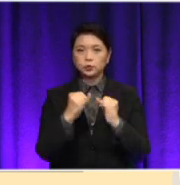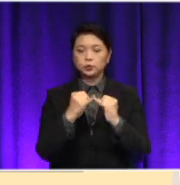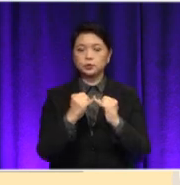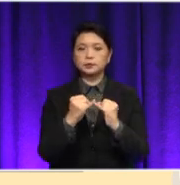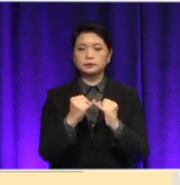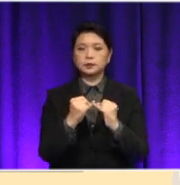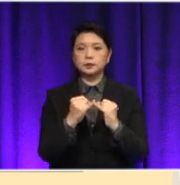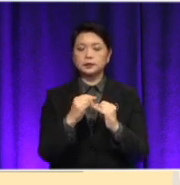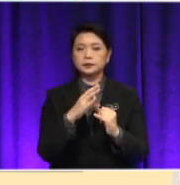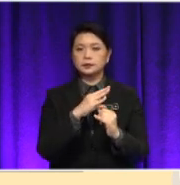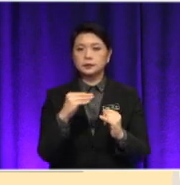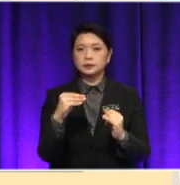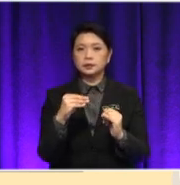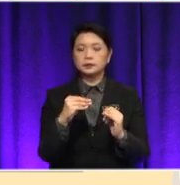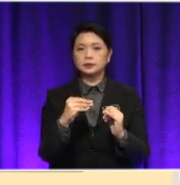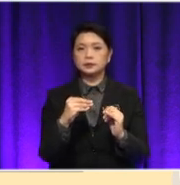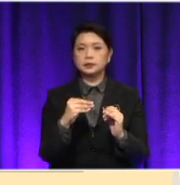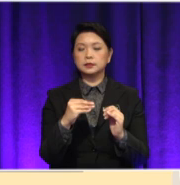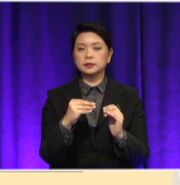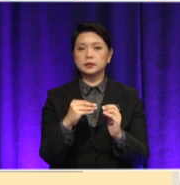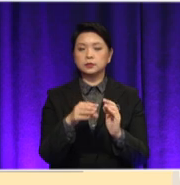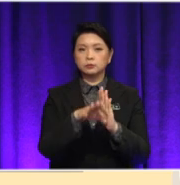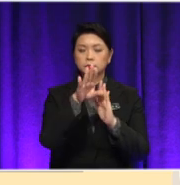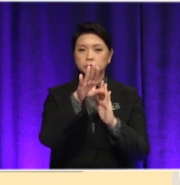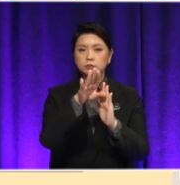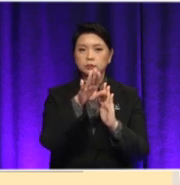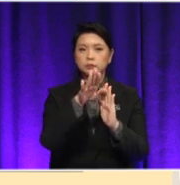tercedera. Mengurangkan atau menambahkan ke jantung tadi?